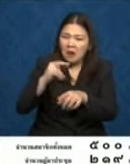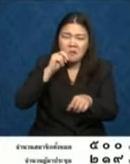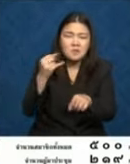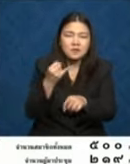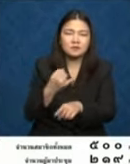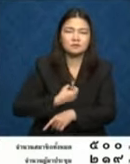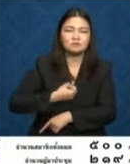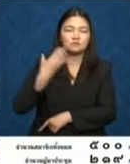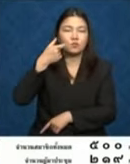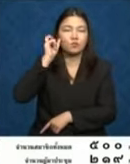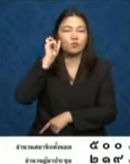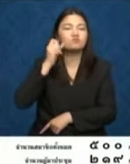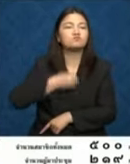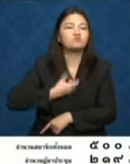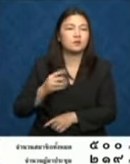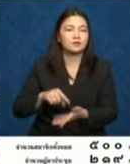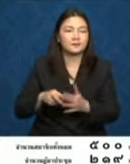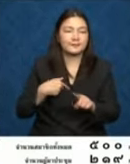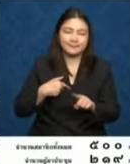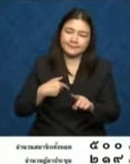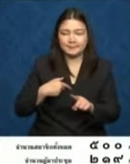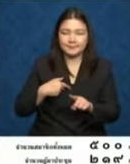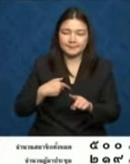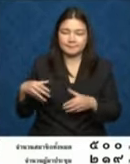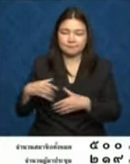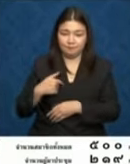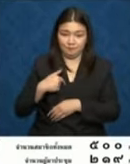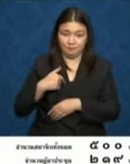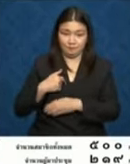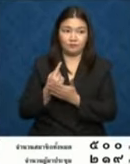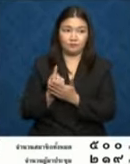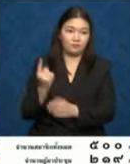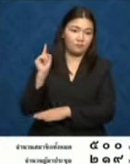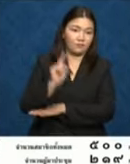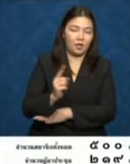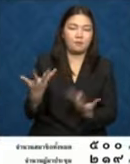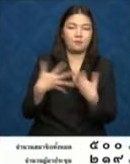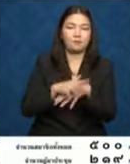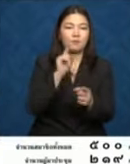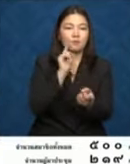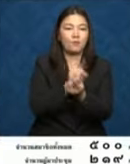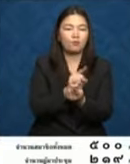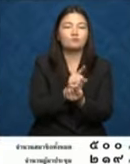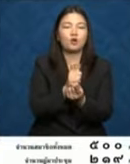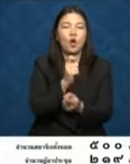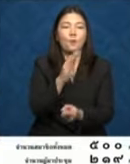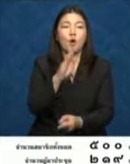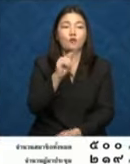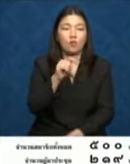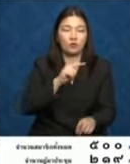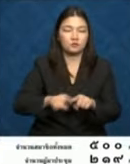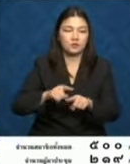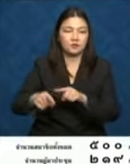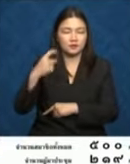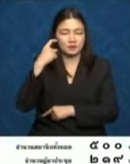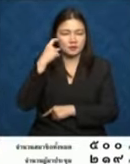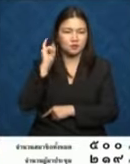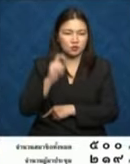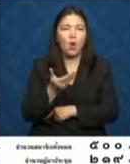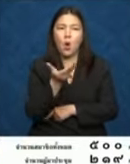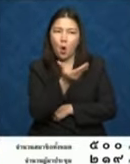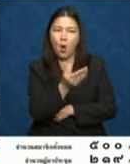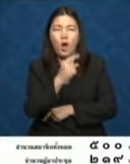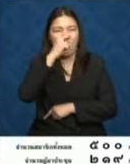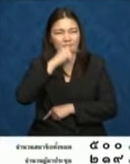จึงหารือแล้วก็พูดคุยลงพื้นที่กับท้องถิ่นนะคะก็มีข้อนำเสนอมาว่าน่าจะมีแหล่งน้ำภายในประเทศของเราสำหรับการบริหารจัด